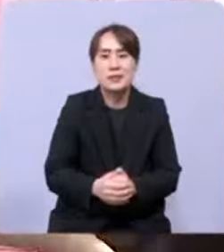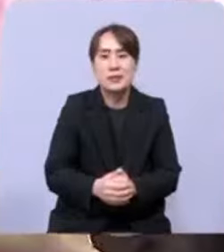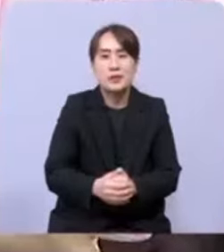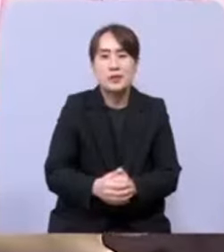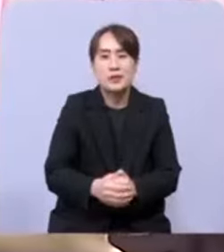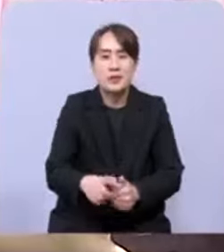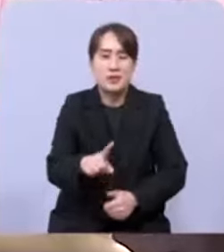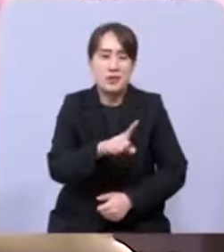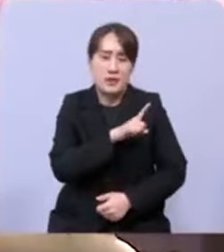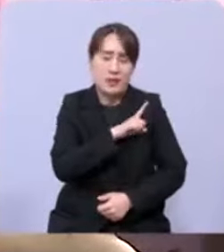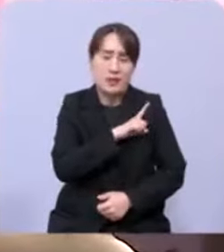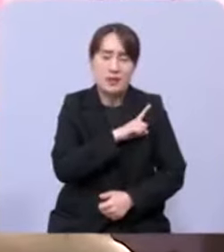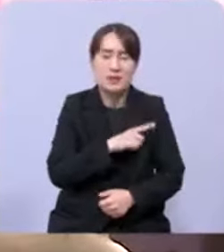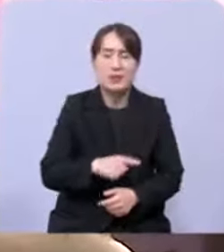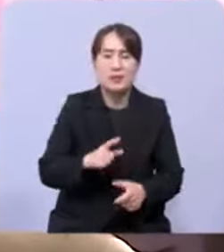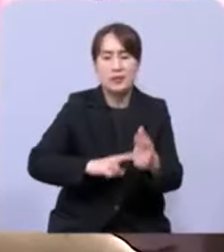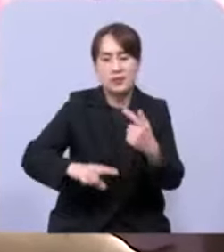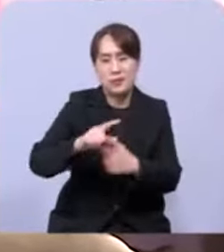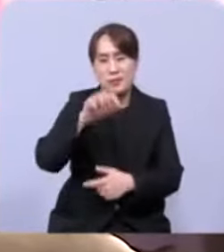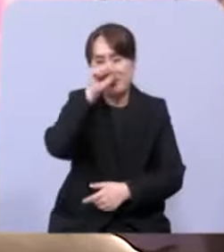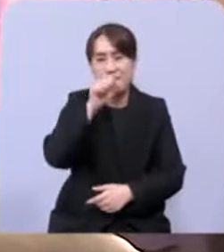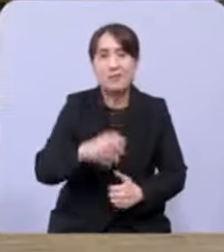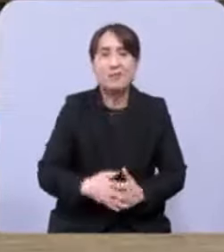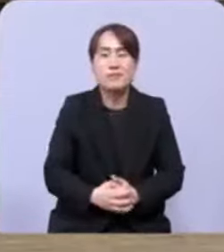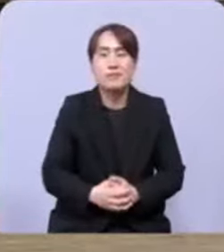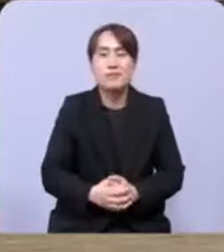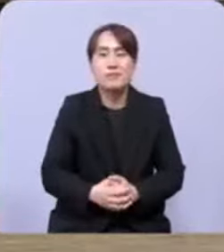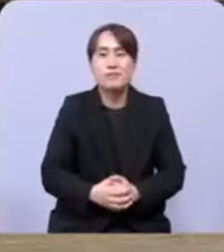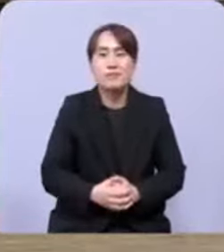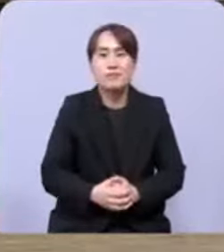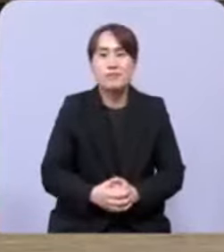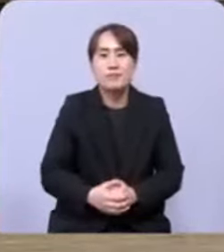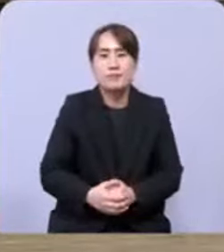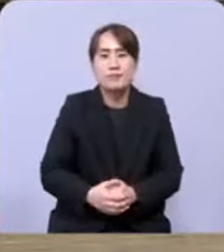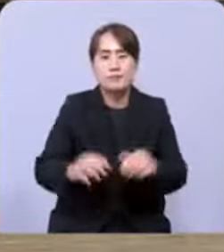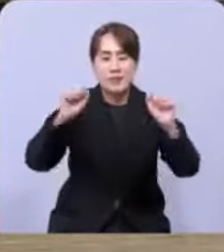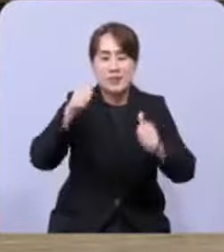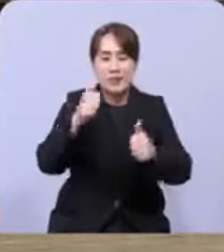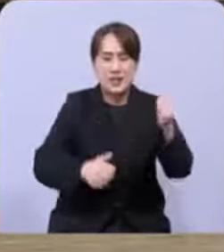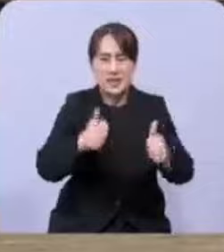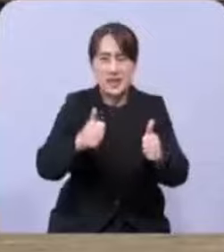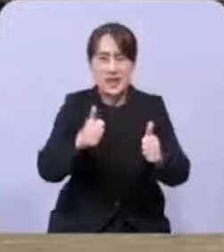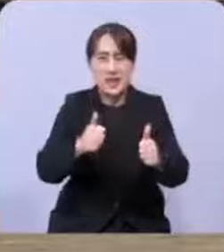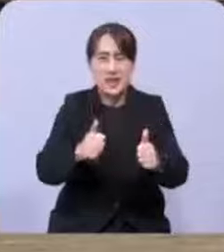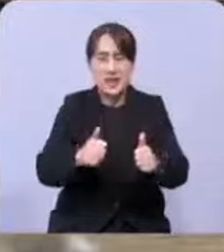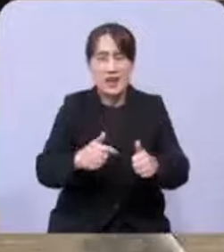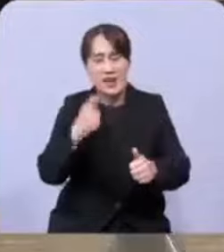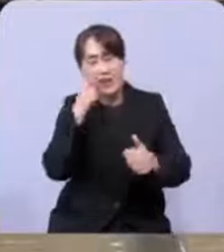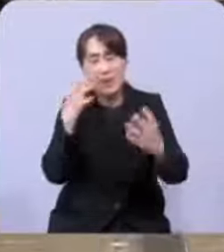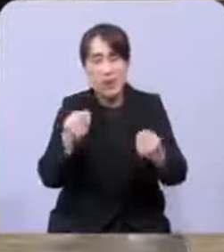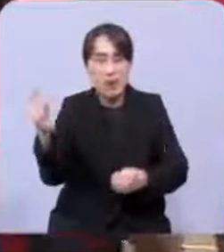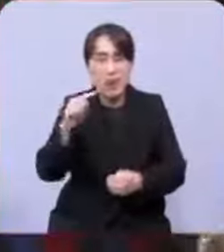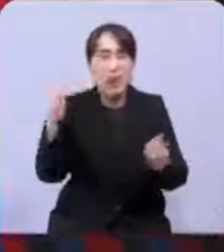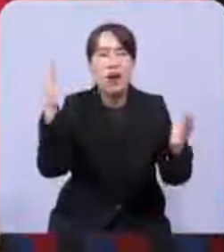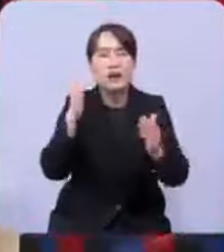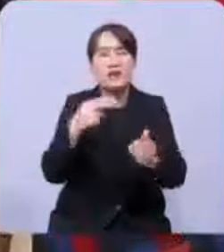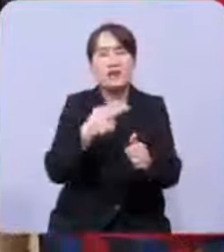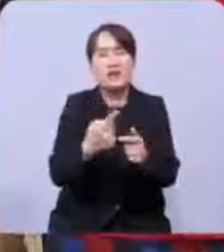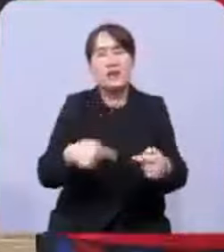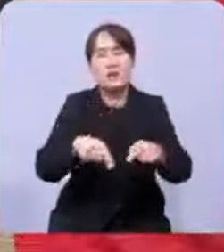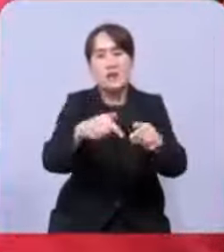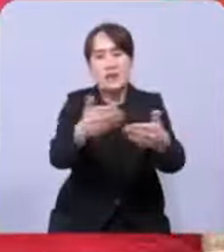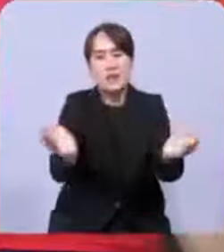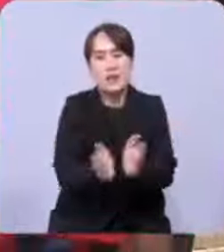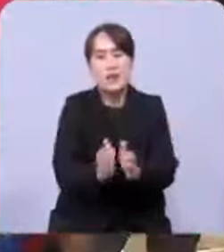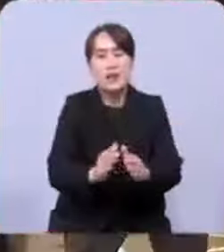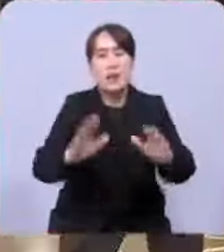우승도 해 가지고 더 좋았던 거 같습니다 체육 대회의 하이라이트는 학생들과 선생님이 함께 팀을 이룬